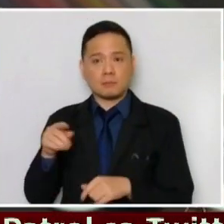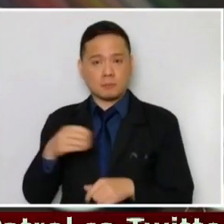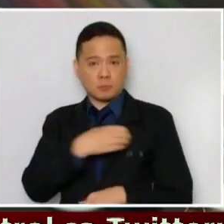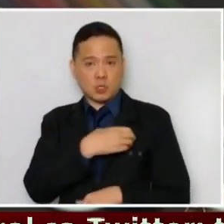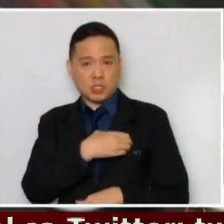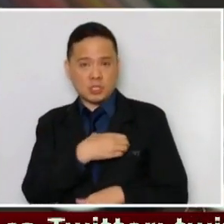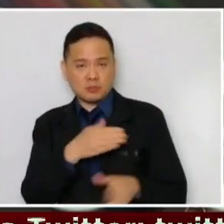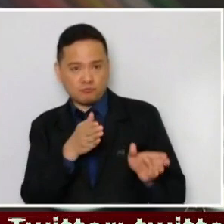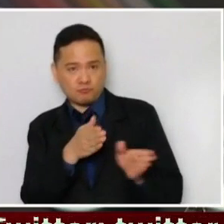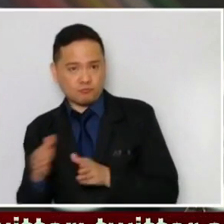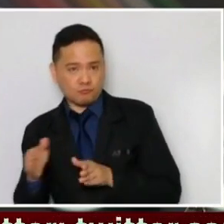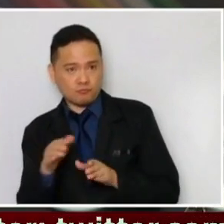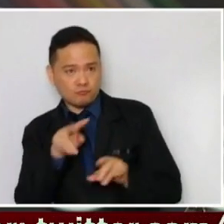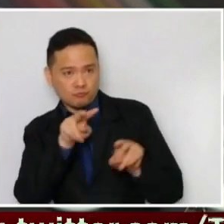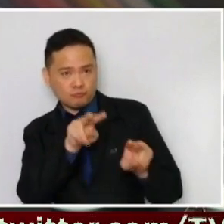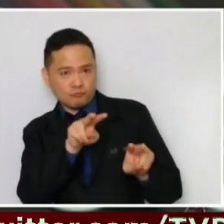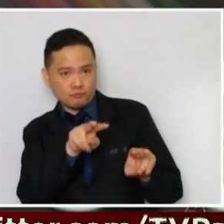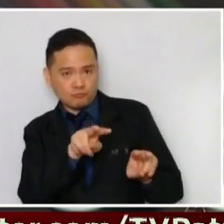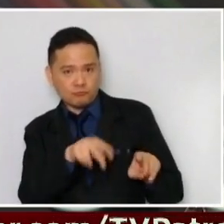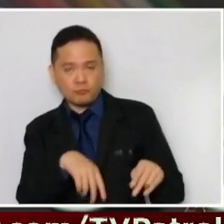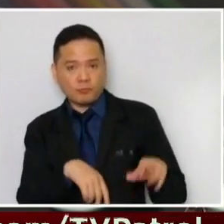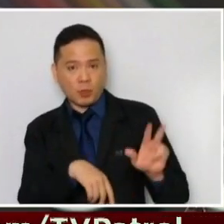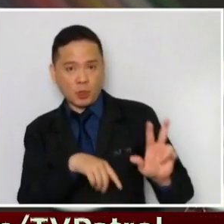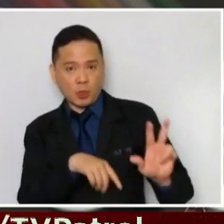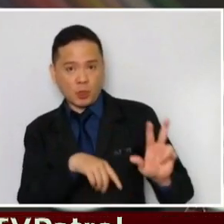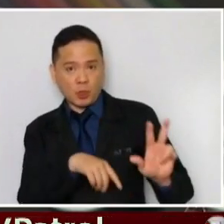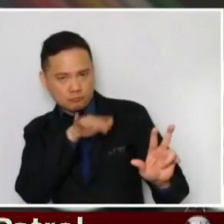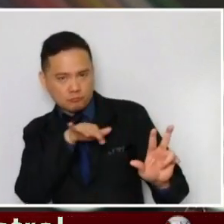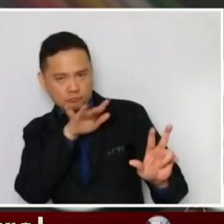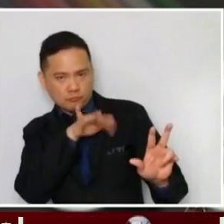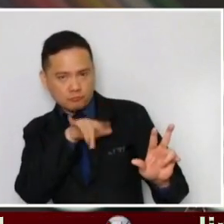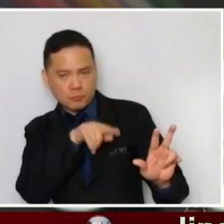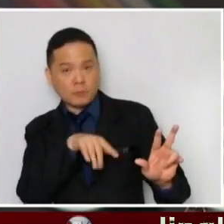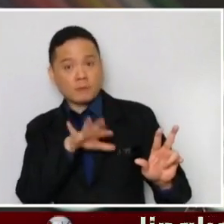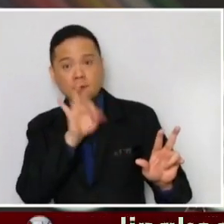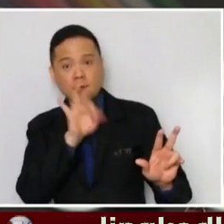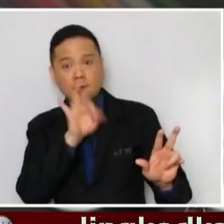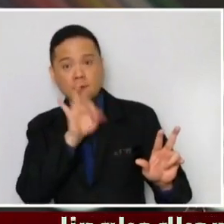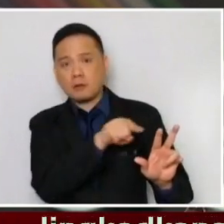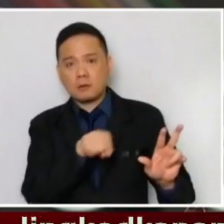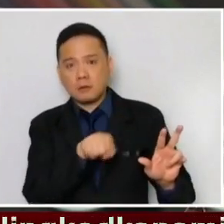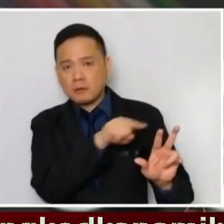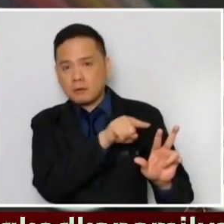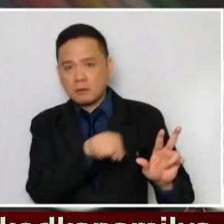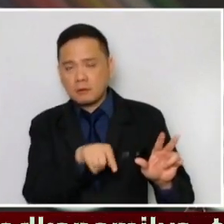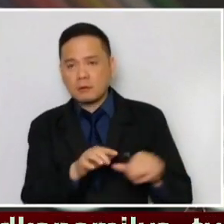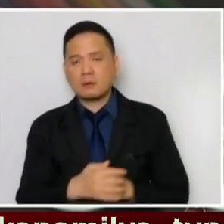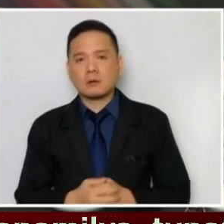na sinasabi niya. At natukoy namin na